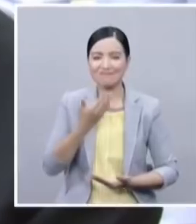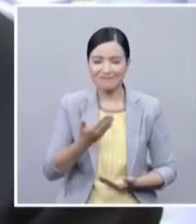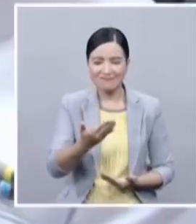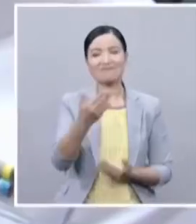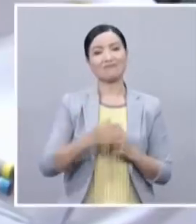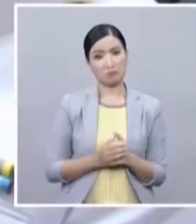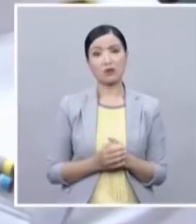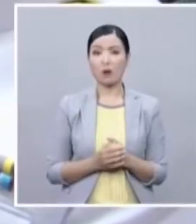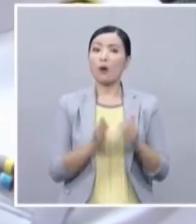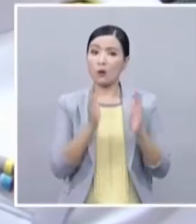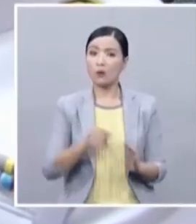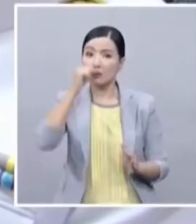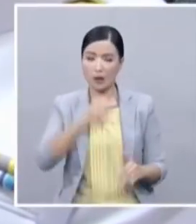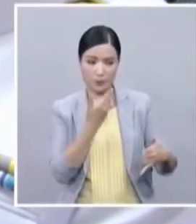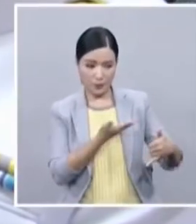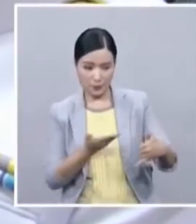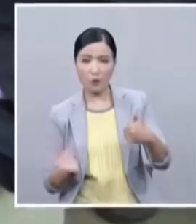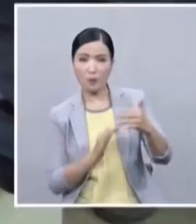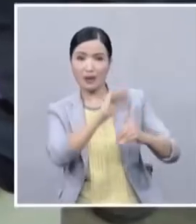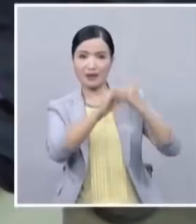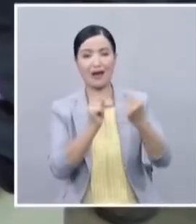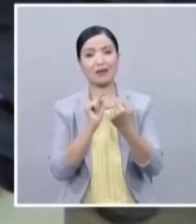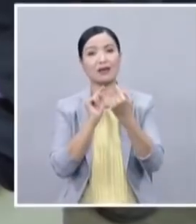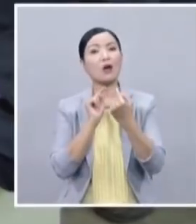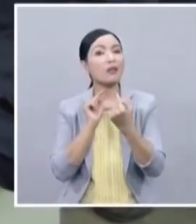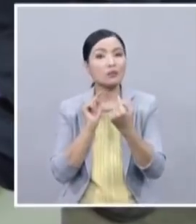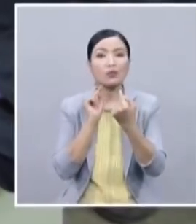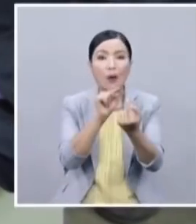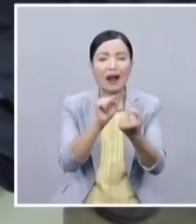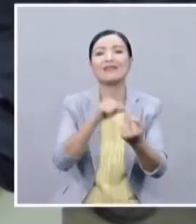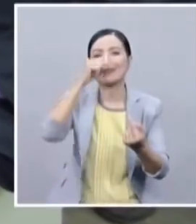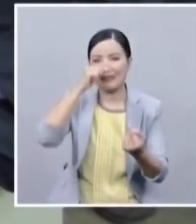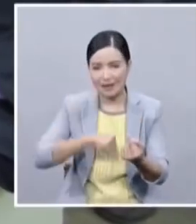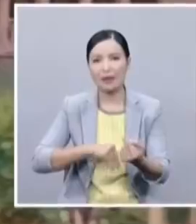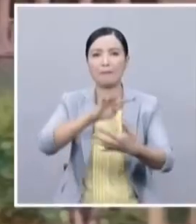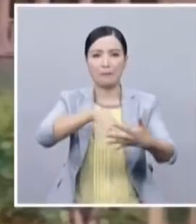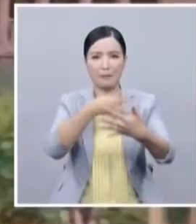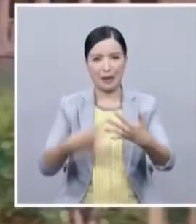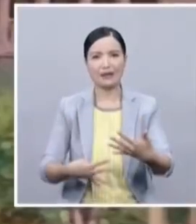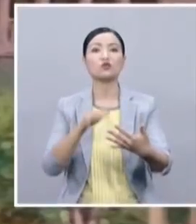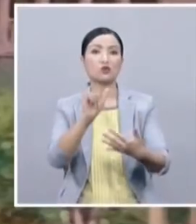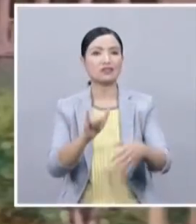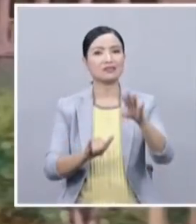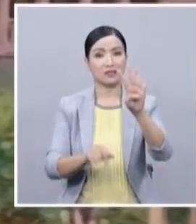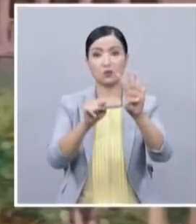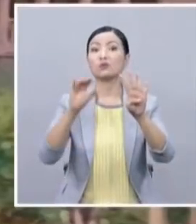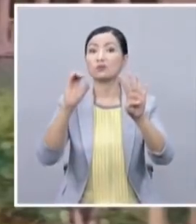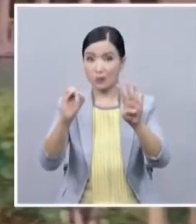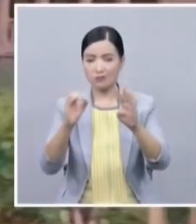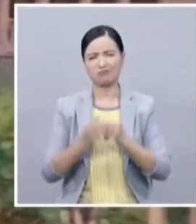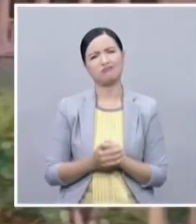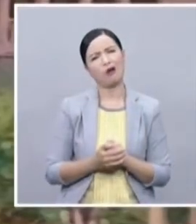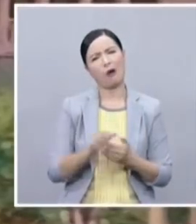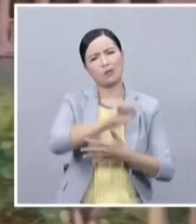การพัฒนาศักยภาพและกำลังคนของประเทศตามยุทธศาสตร์ไทยแลนด์ 4.0 ได้อย่างเป็นรูปธรรมอีกด้วยนะครับพี่น้องประชาชนที่เคารพครับ